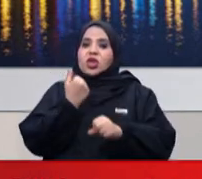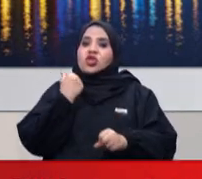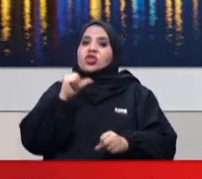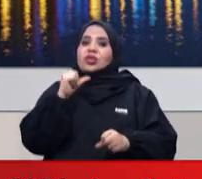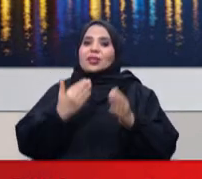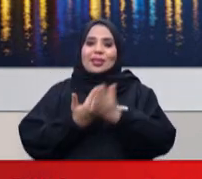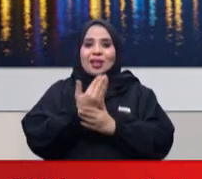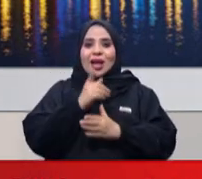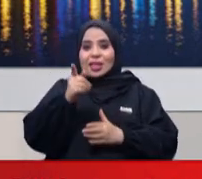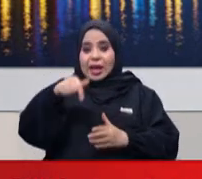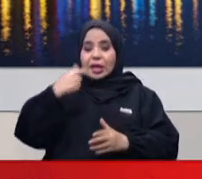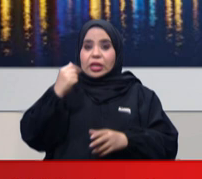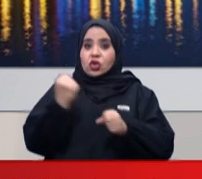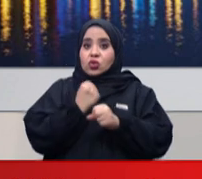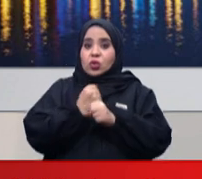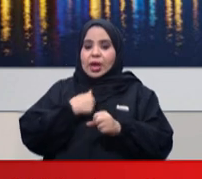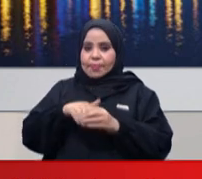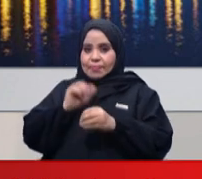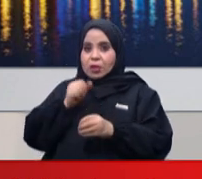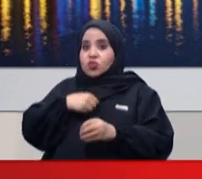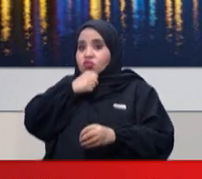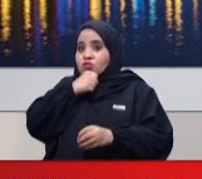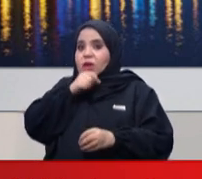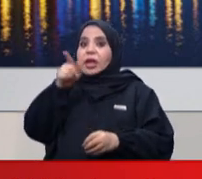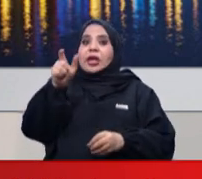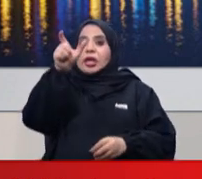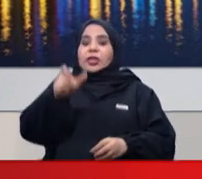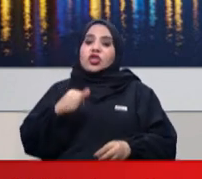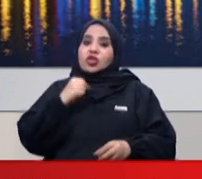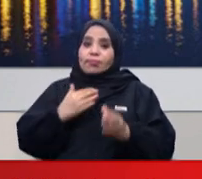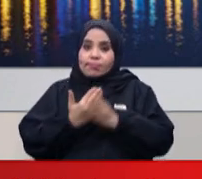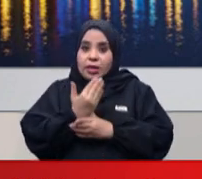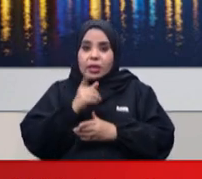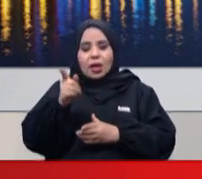متقاعد معاشين من صندوقين مختلفين. أما